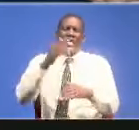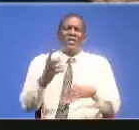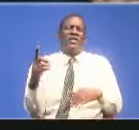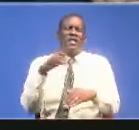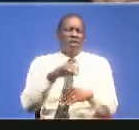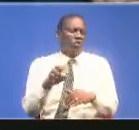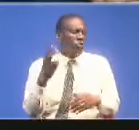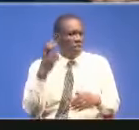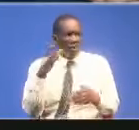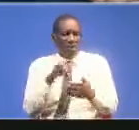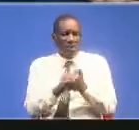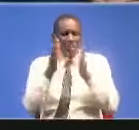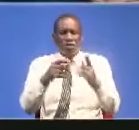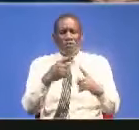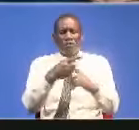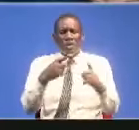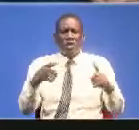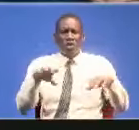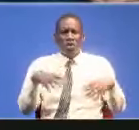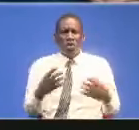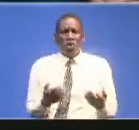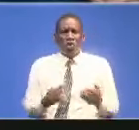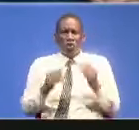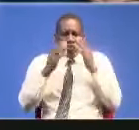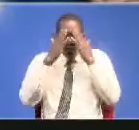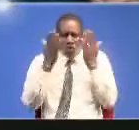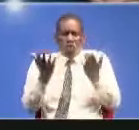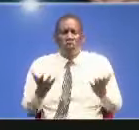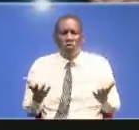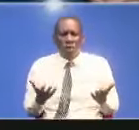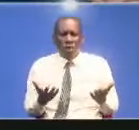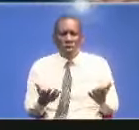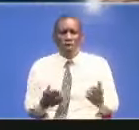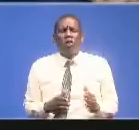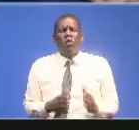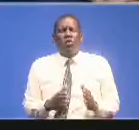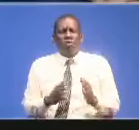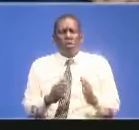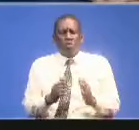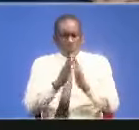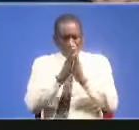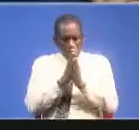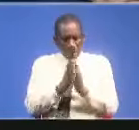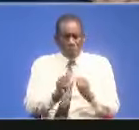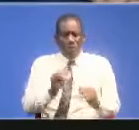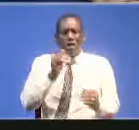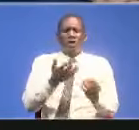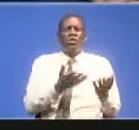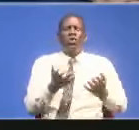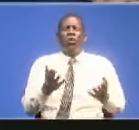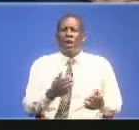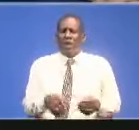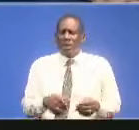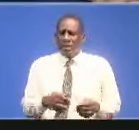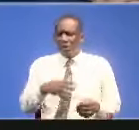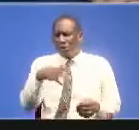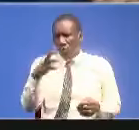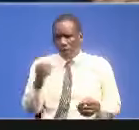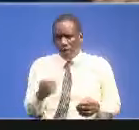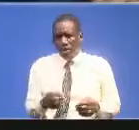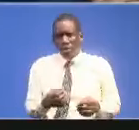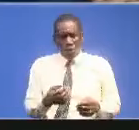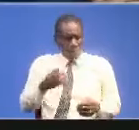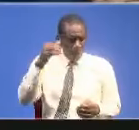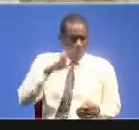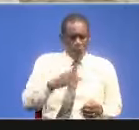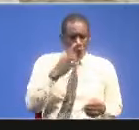ama ameenda, hatujui mahali yuko. Sasa tunaomba tu mahali yako, kama atatuona ama atatusikia, yeye mwenyewe arudi